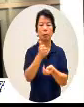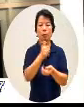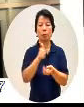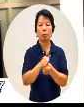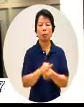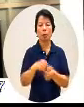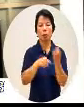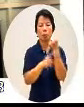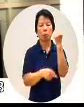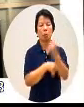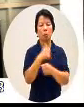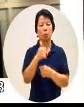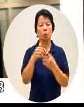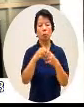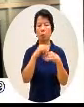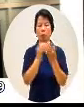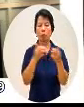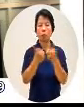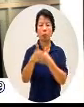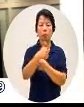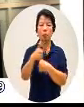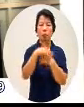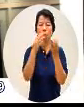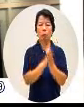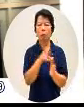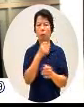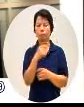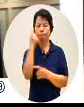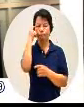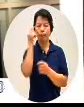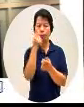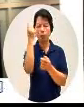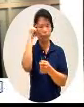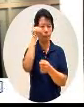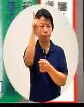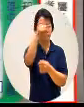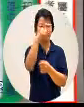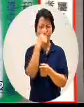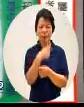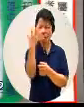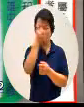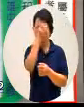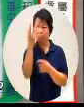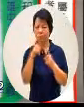教授怎麼會有人在紀念這種十幾歲的學生下一頁